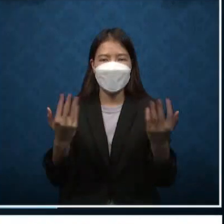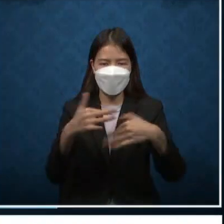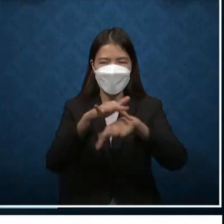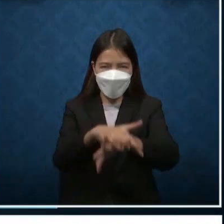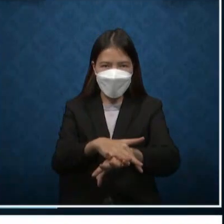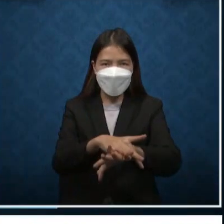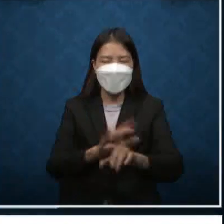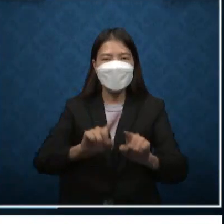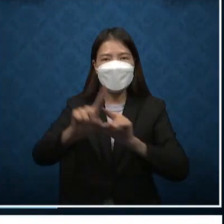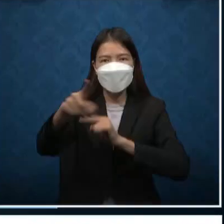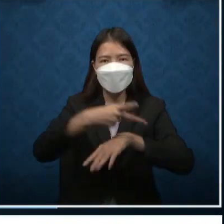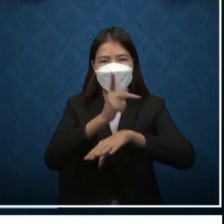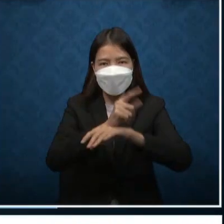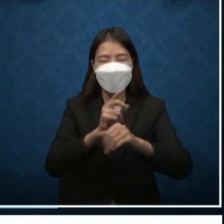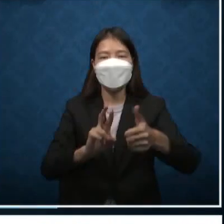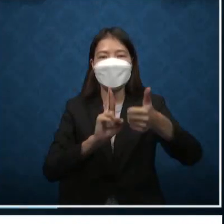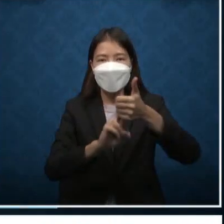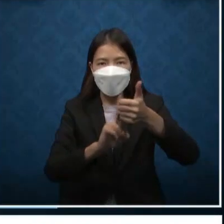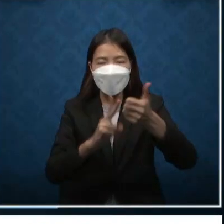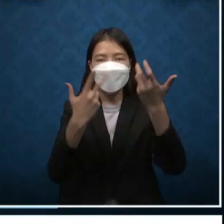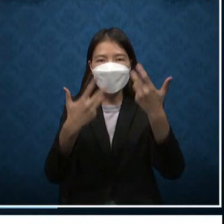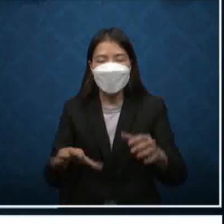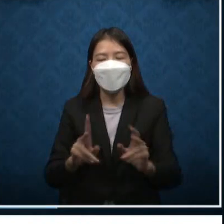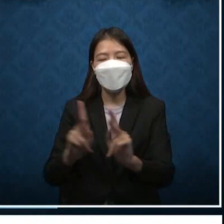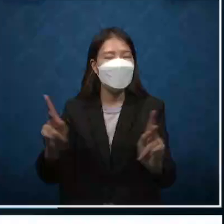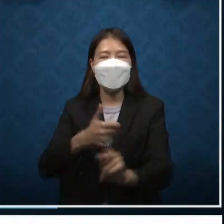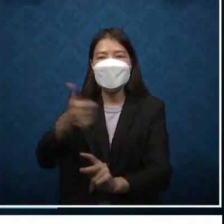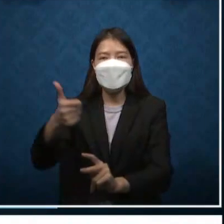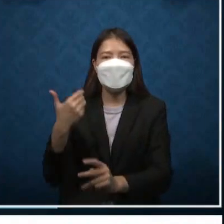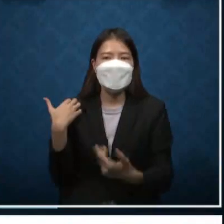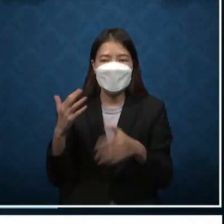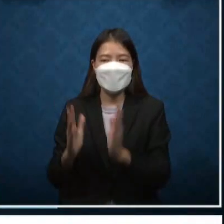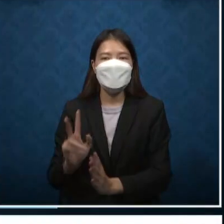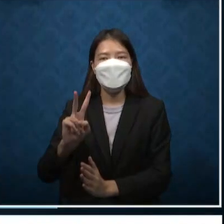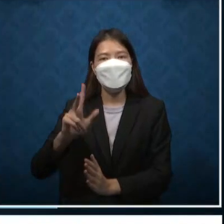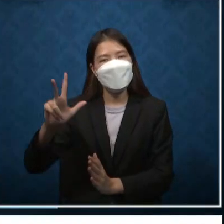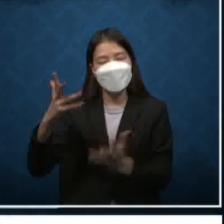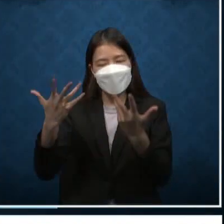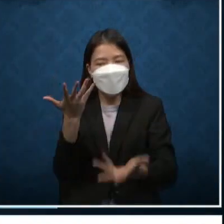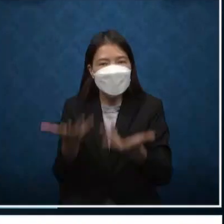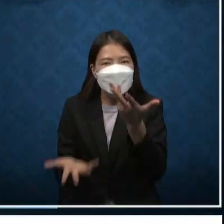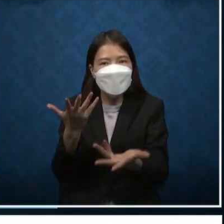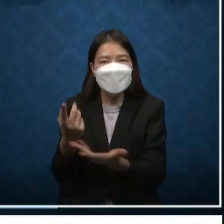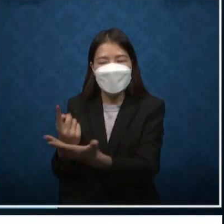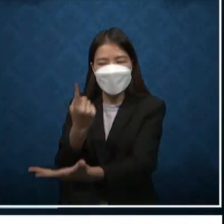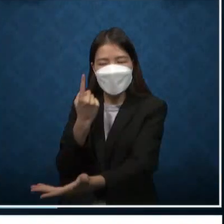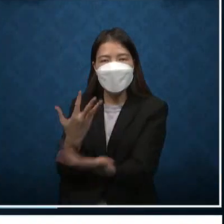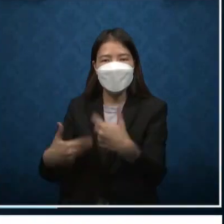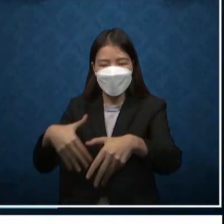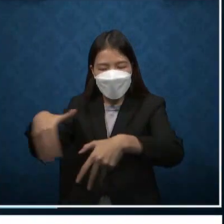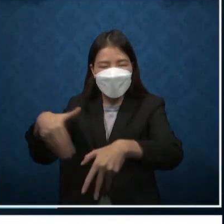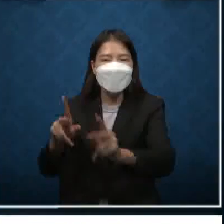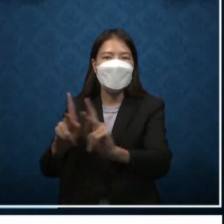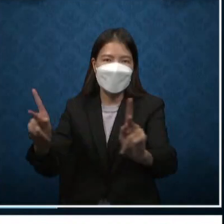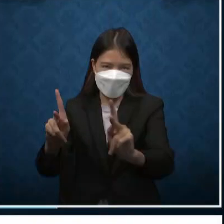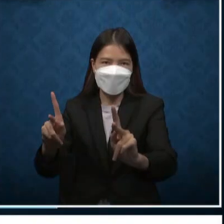ปกอบดวย 1 ประทาน 2 ลองประทานkimกรการณอื่นอไมน้อยกวอะไรนและมผู้ทànจากขน้การหมู่บ้านขน้ำก